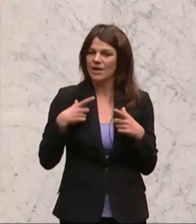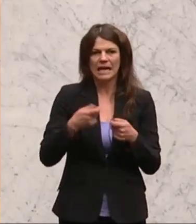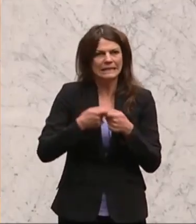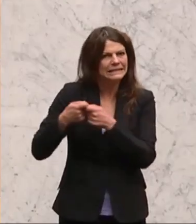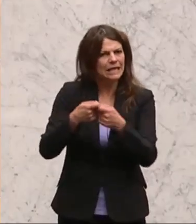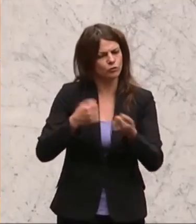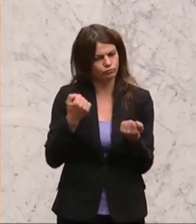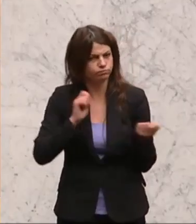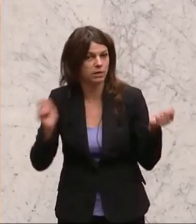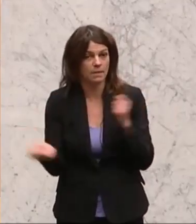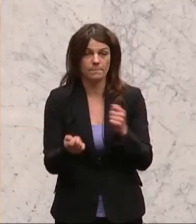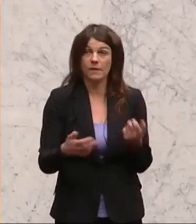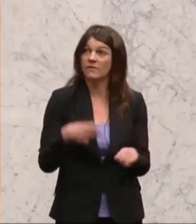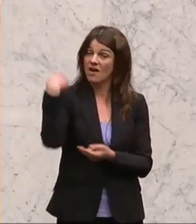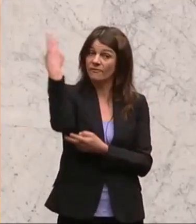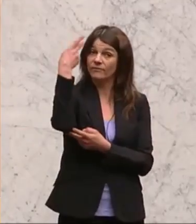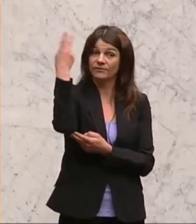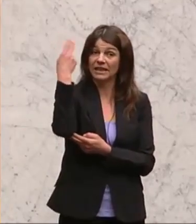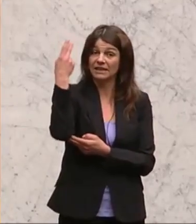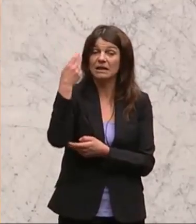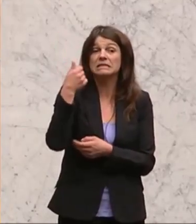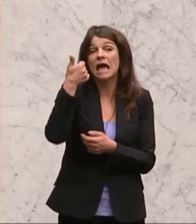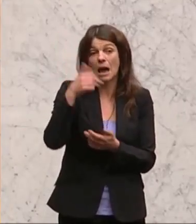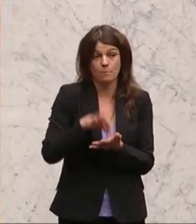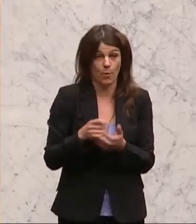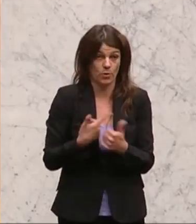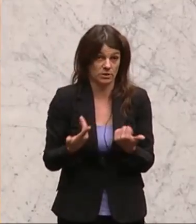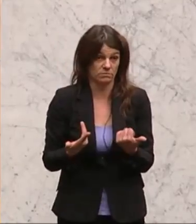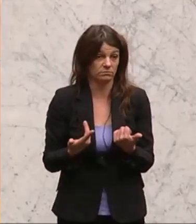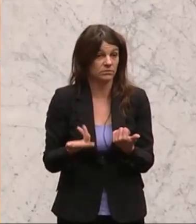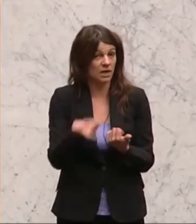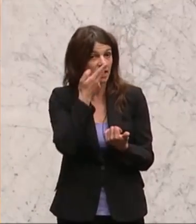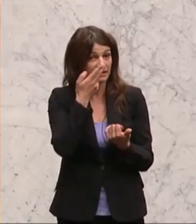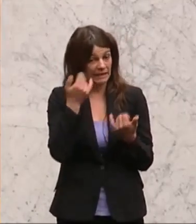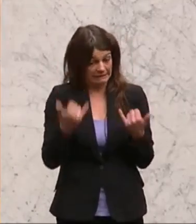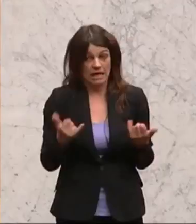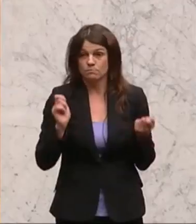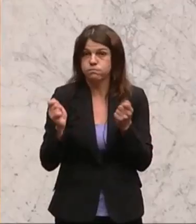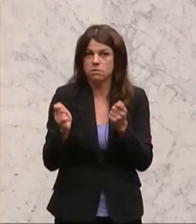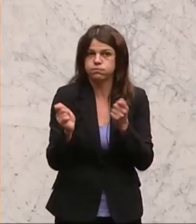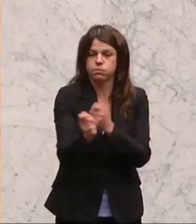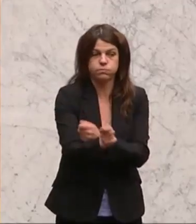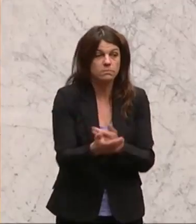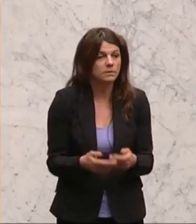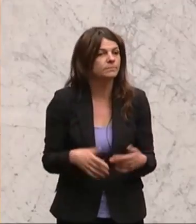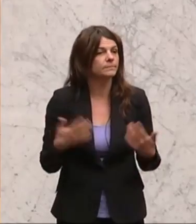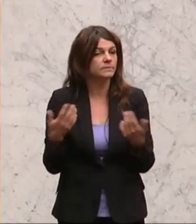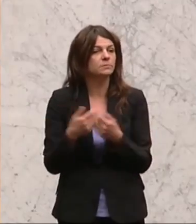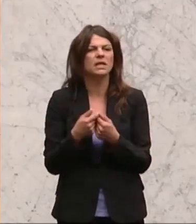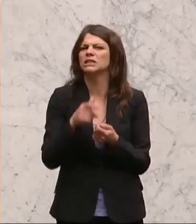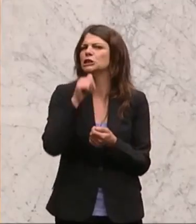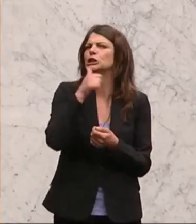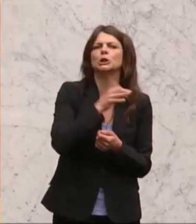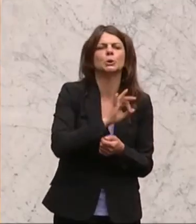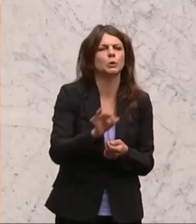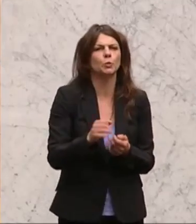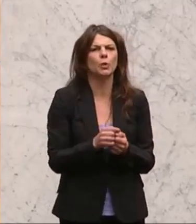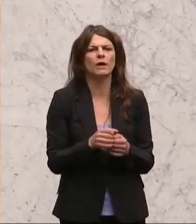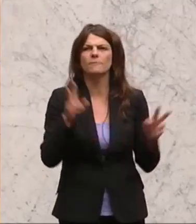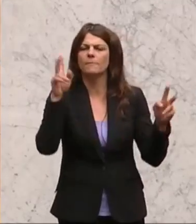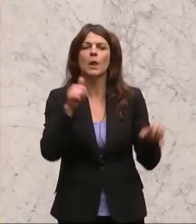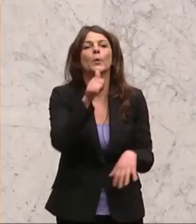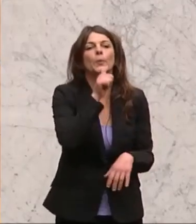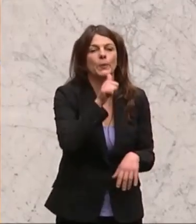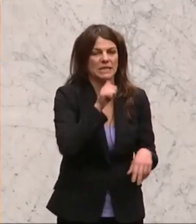Denn das Wetter ist nur ein Ansatz, wie wir sehen, wie sich vieles verändern wird. Und das ist nicht nur, wenn ich so sagen darf, ein